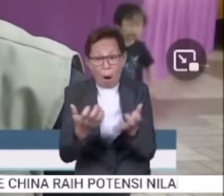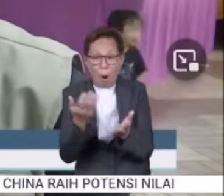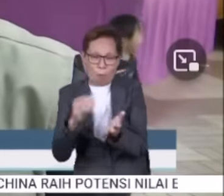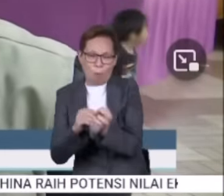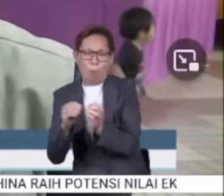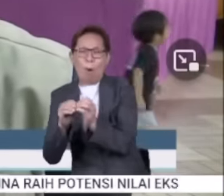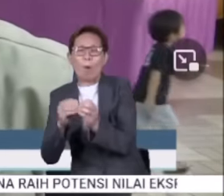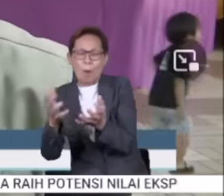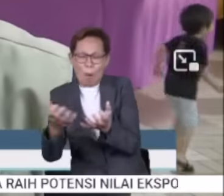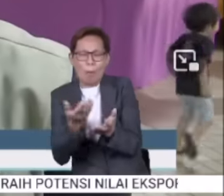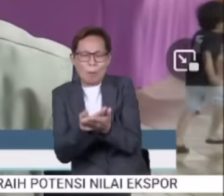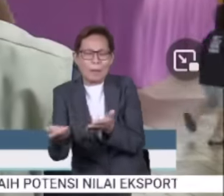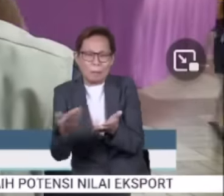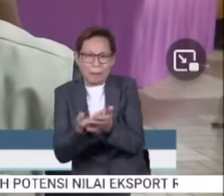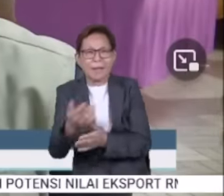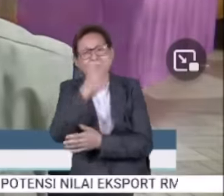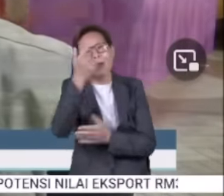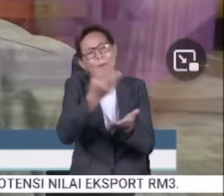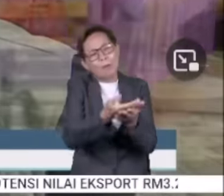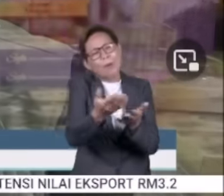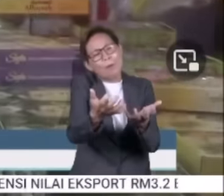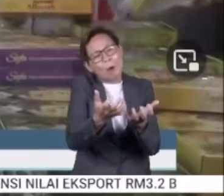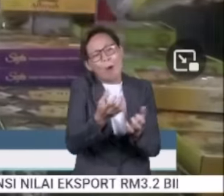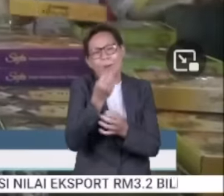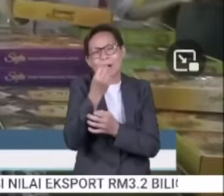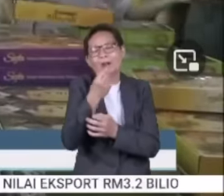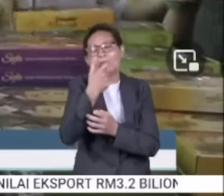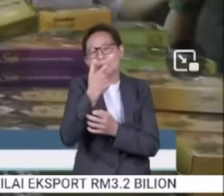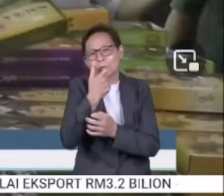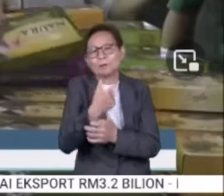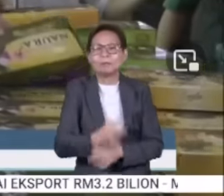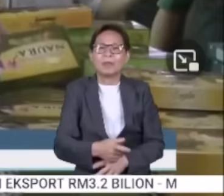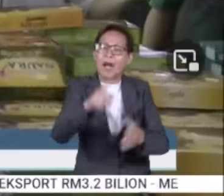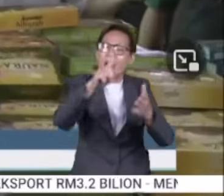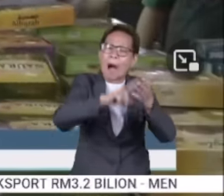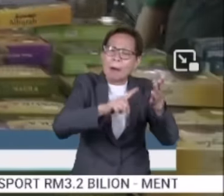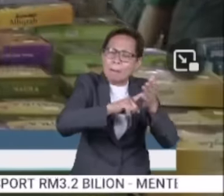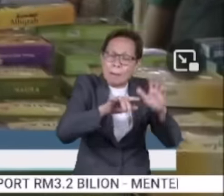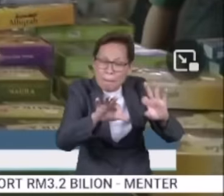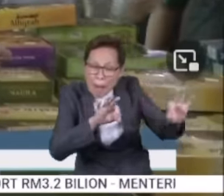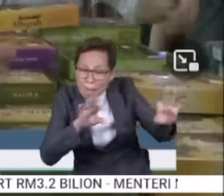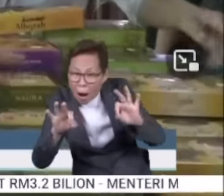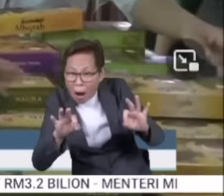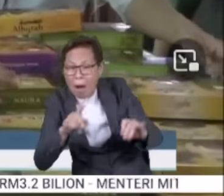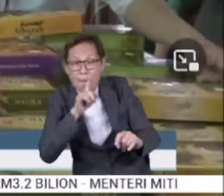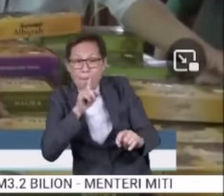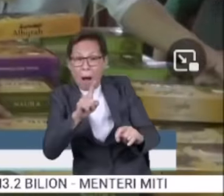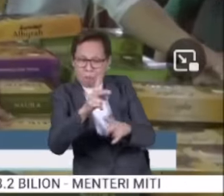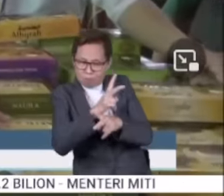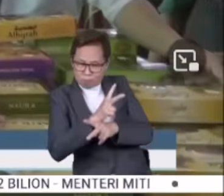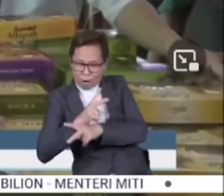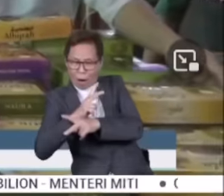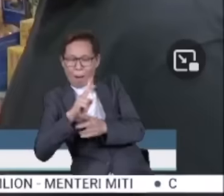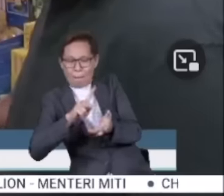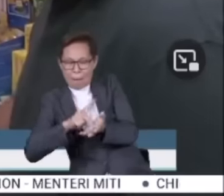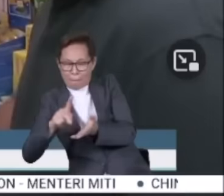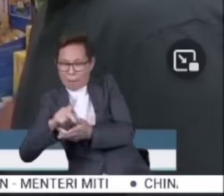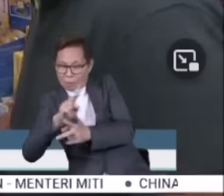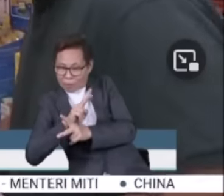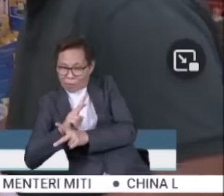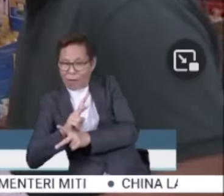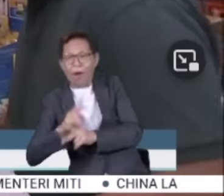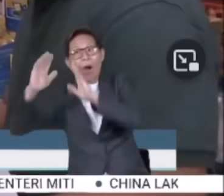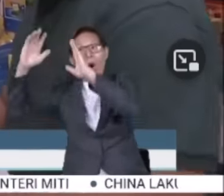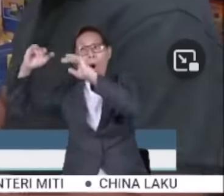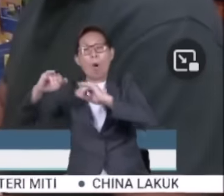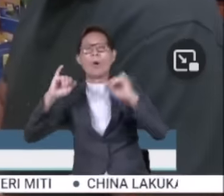memang mostly beli pun memang sebab mau makan lah saja. Apapun pilihan kurma anda, pastikan berhemat dalam berbelanja.